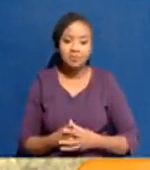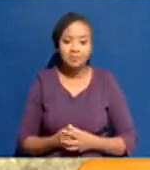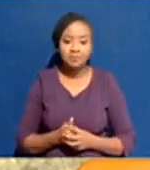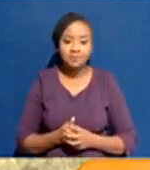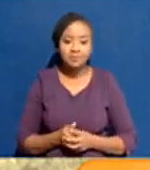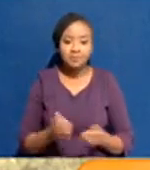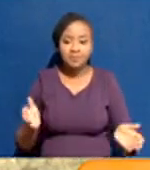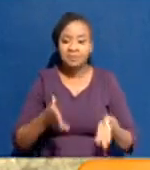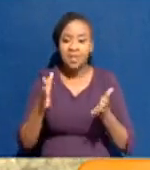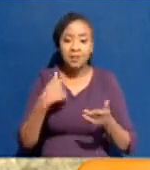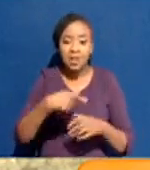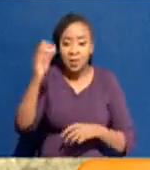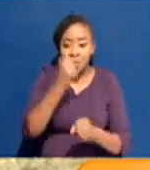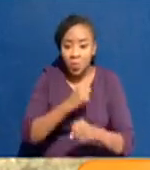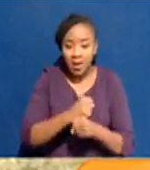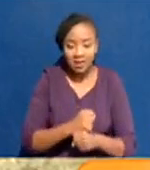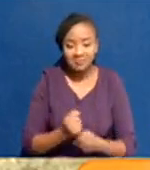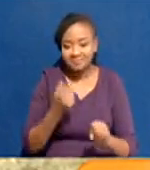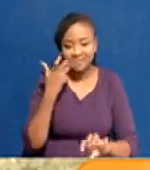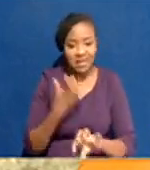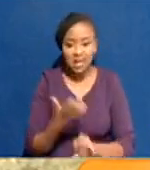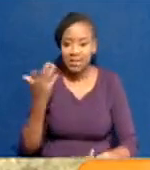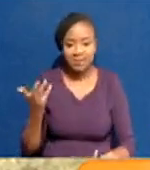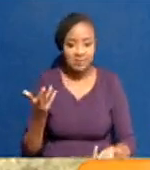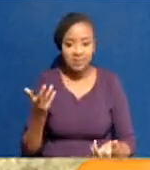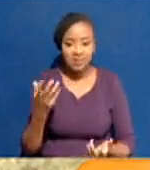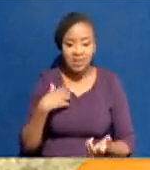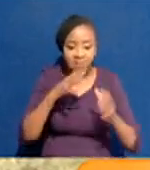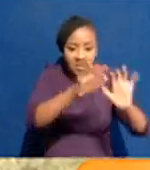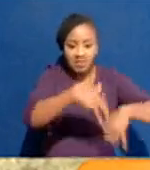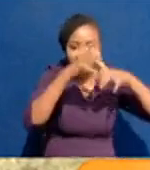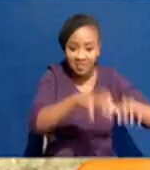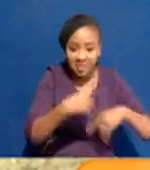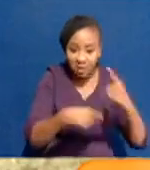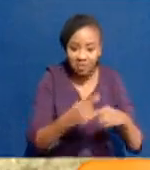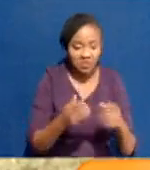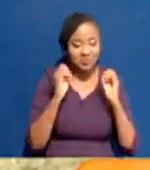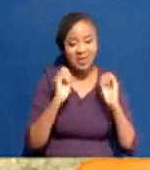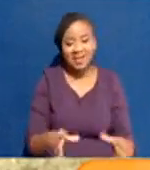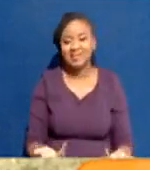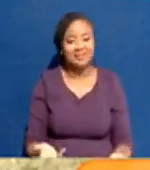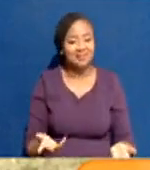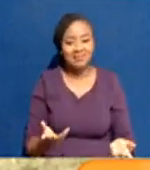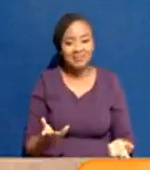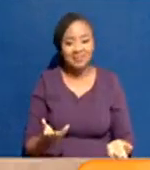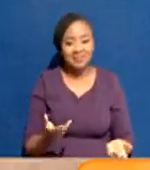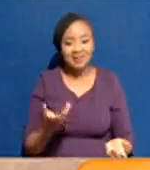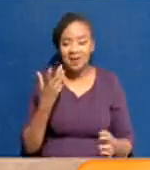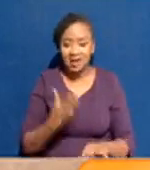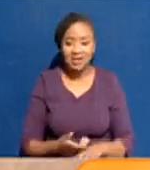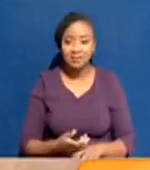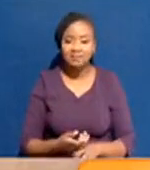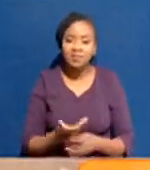yangu imeshindwa kabisa, hata kupalilia shamba, hata kulima hawezi. Na